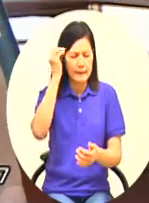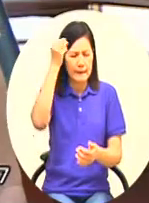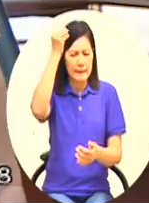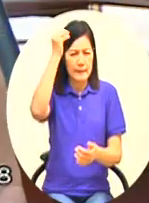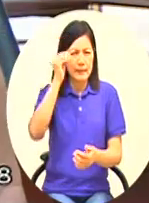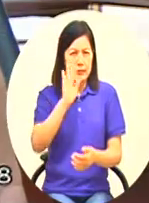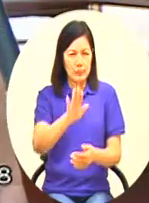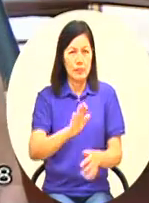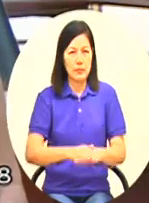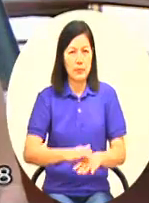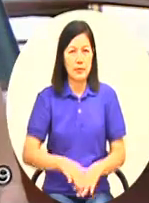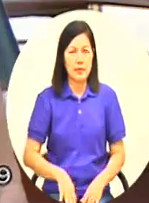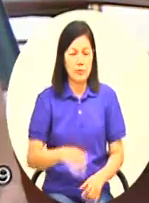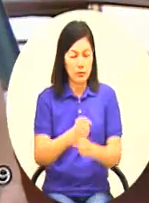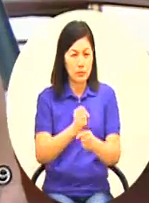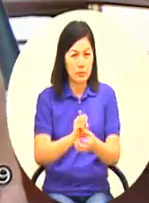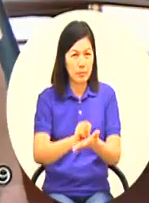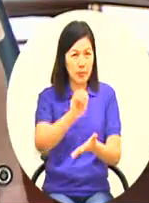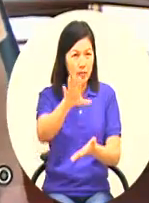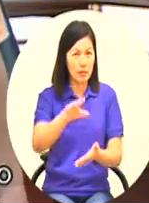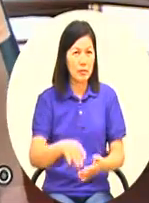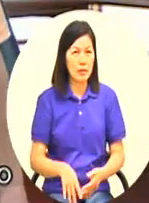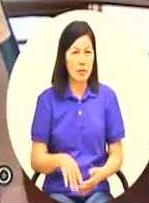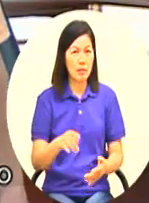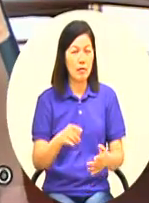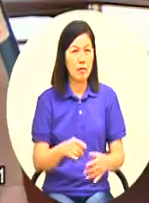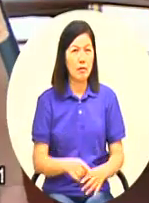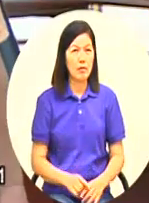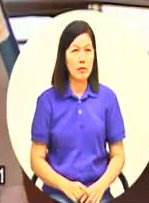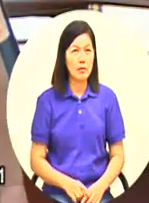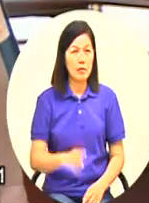到你的工作报告写这样，你们您辅导人数诶，